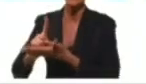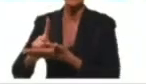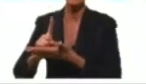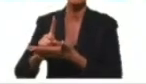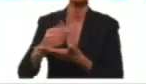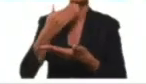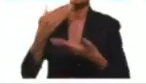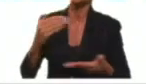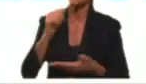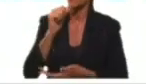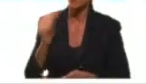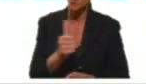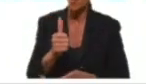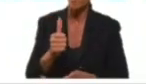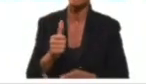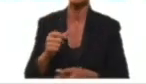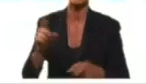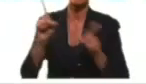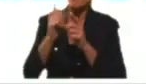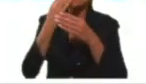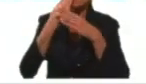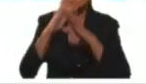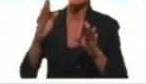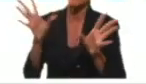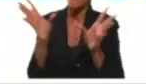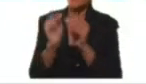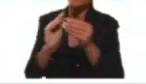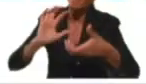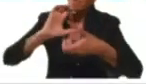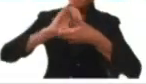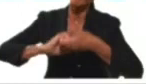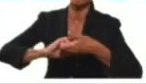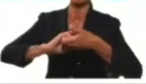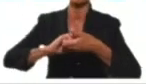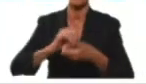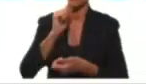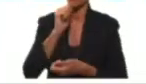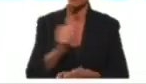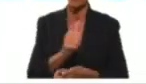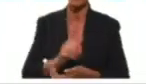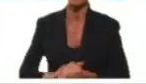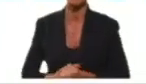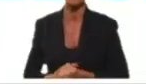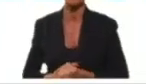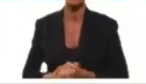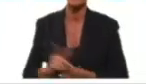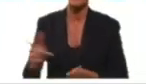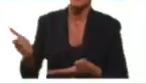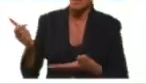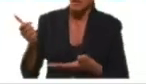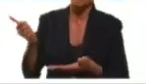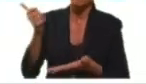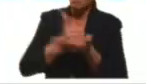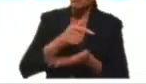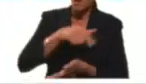Europy, ale też przejaw solidarności Europy i jej mieszkańców z obywatelami Polski. Inwestycje w Polsce